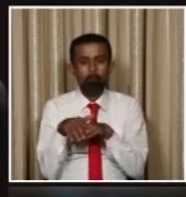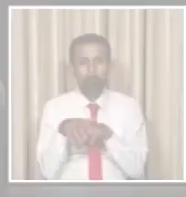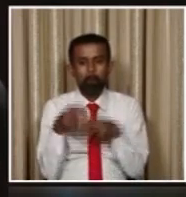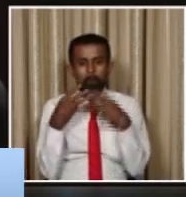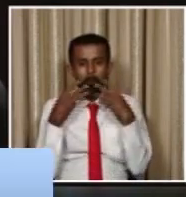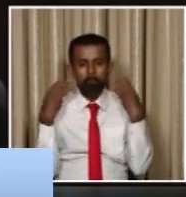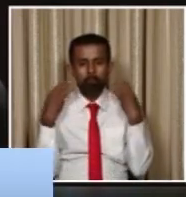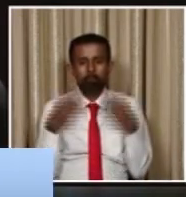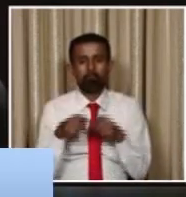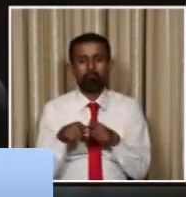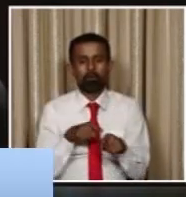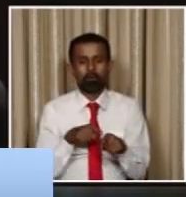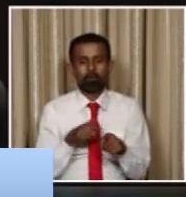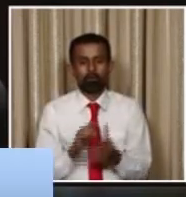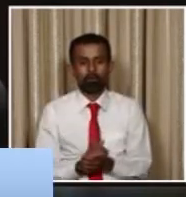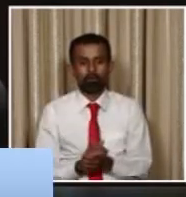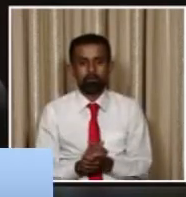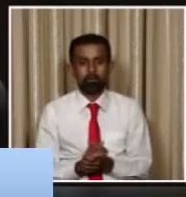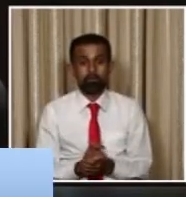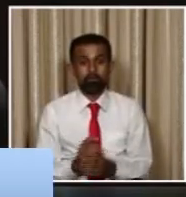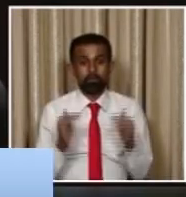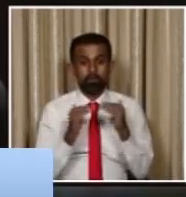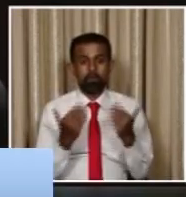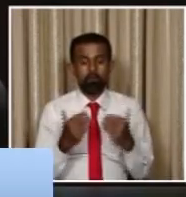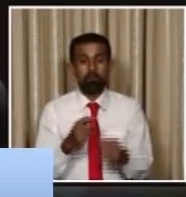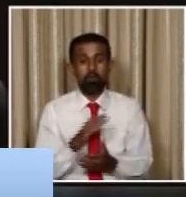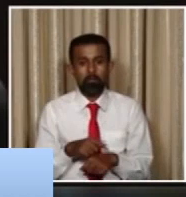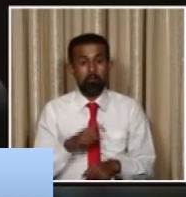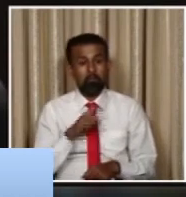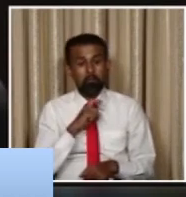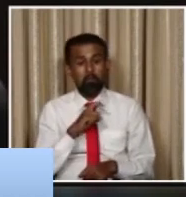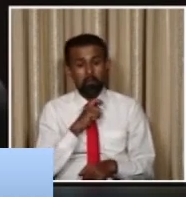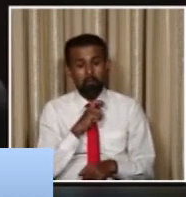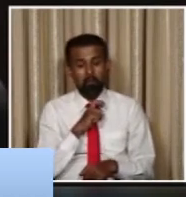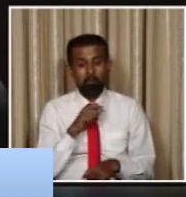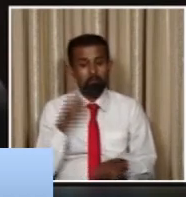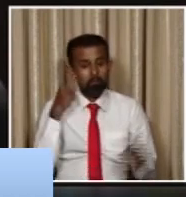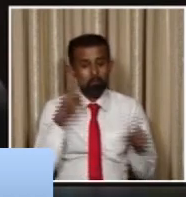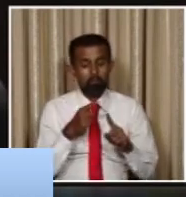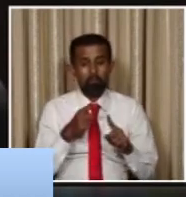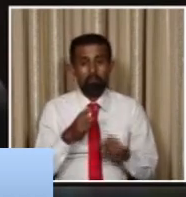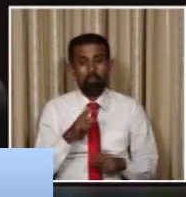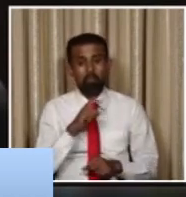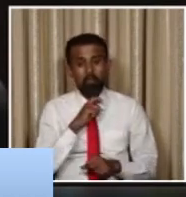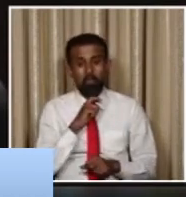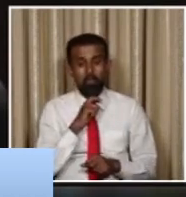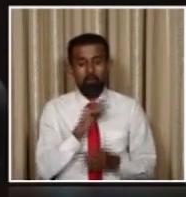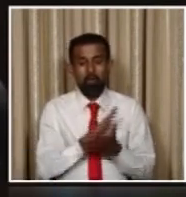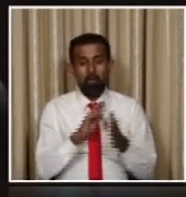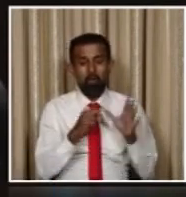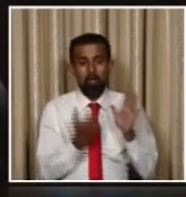ඉල්ලලා හඬ නගපු හරෙන් ප්‍රාන්දු මන්ත්‍රීවරයා කළු පටි බැඳගෙන මේ වෙනුවෙන් ලොකු සද්දයක් දාපු හරෙන්